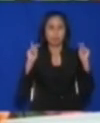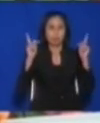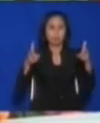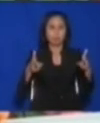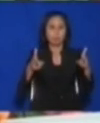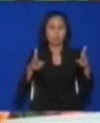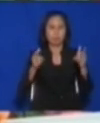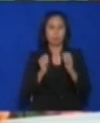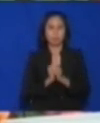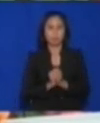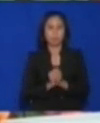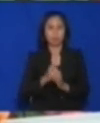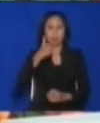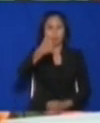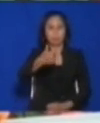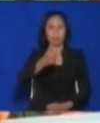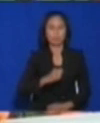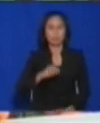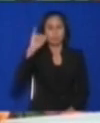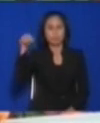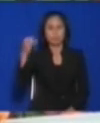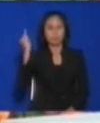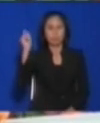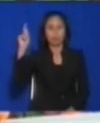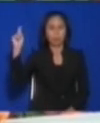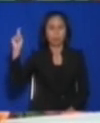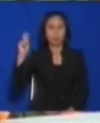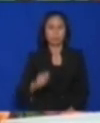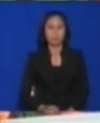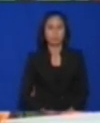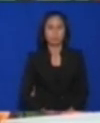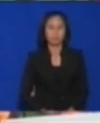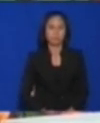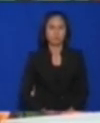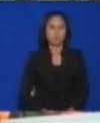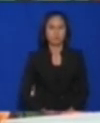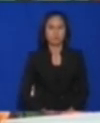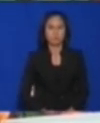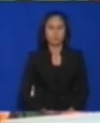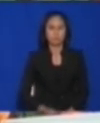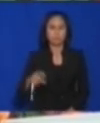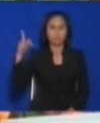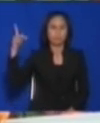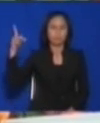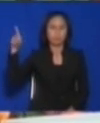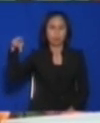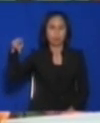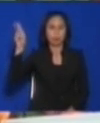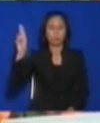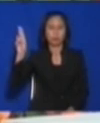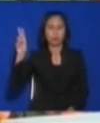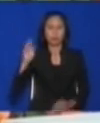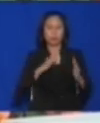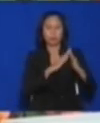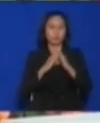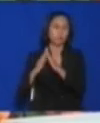menjadikan hubungan yang baik antara Jawa Tengah dan Jawa Barat karena alasan ini Komisi Pemilihan Umum Kota Tegal